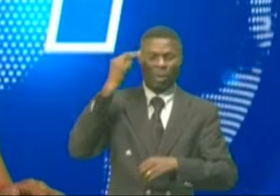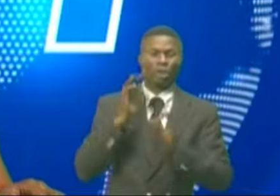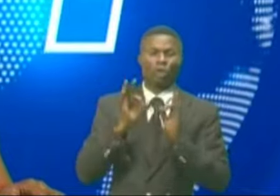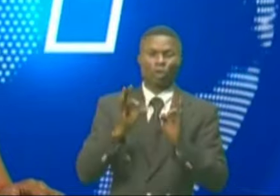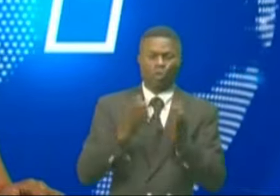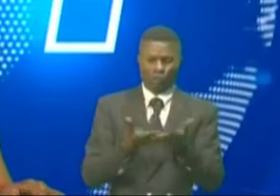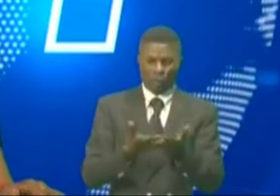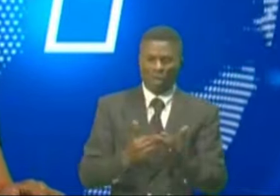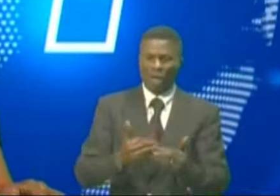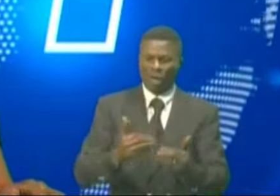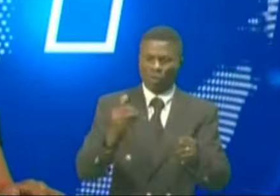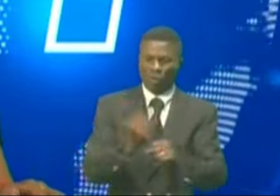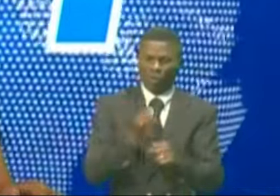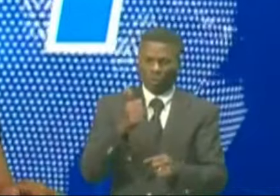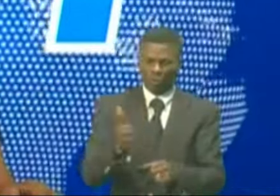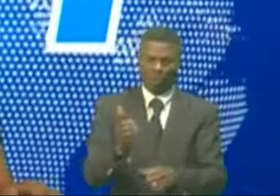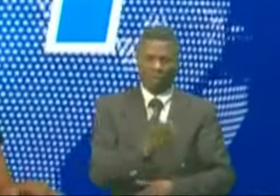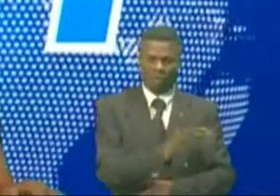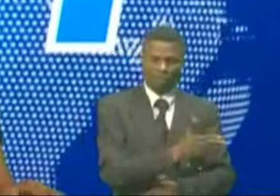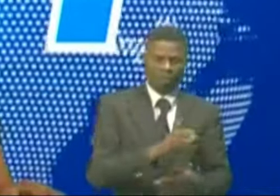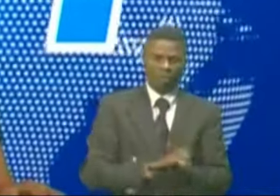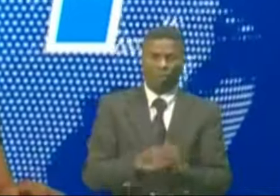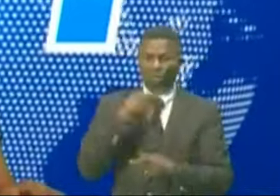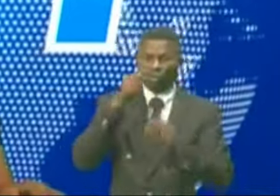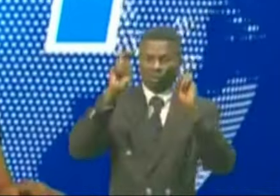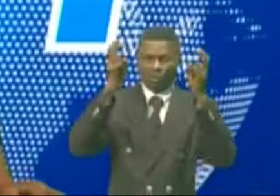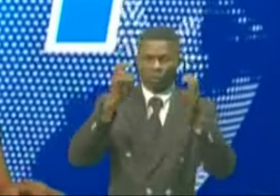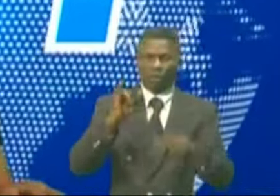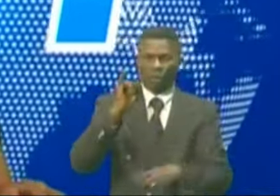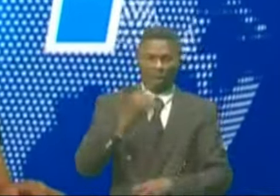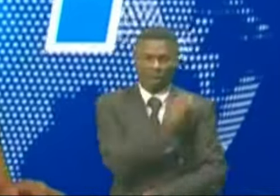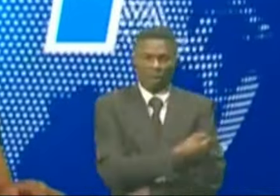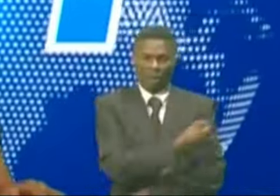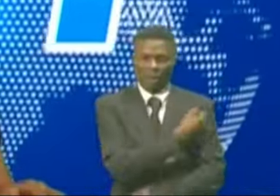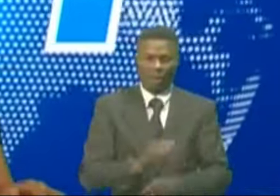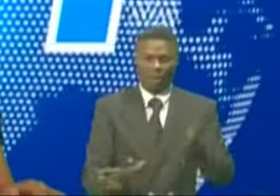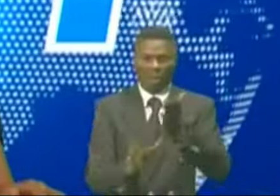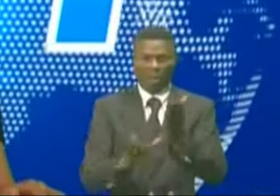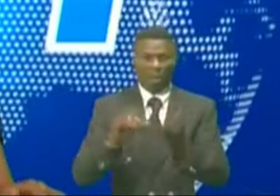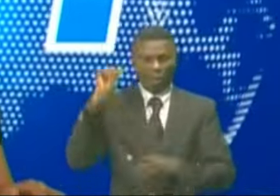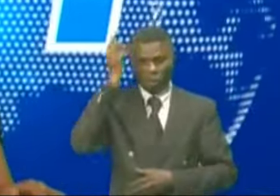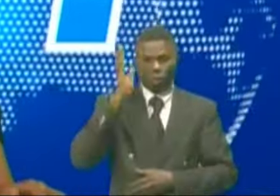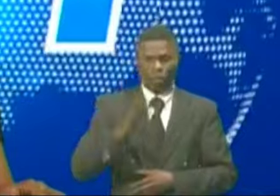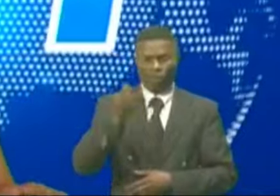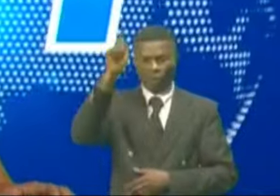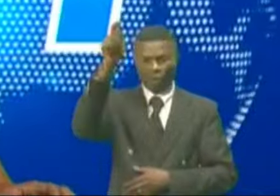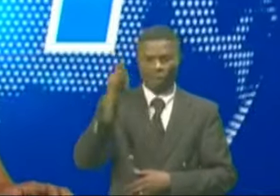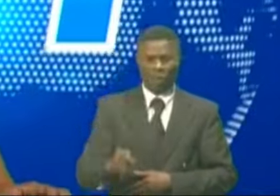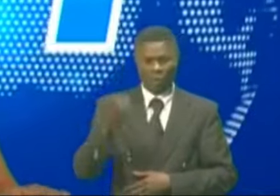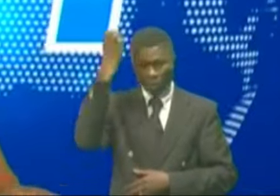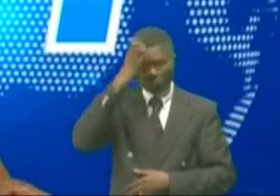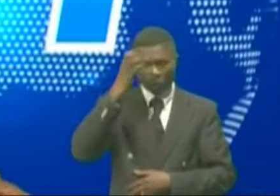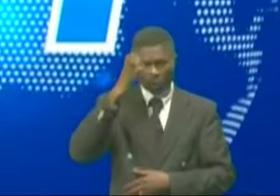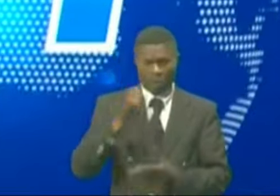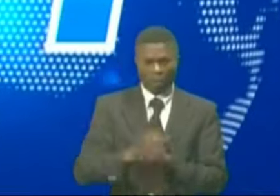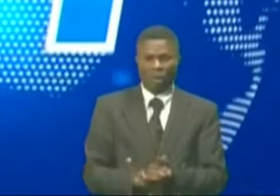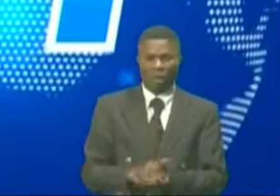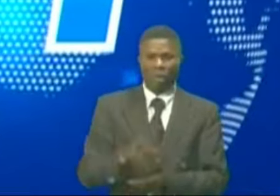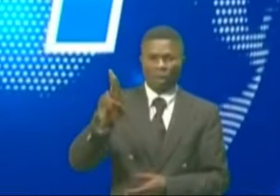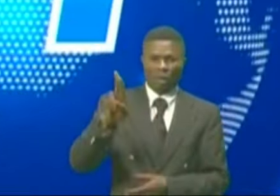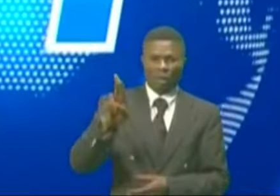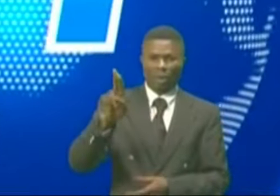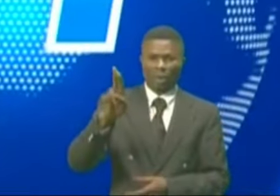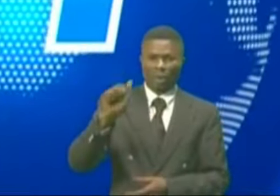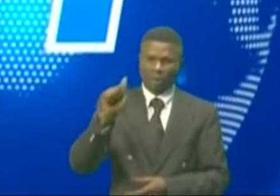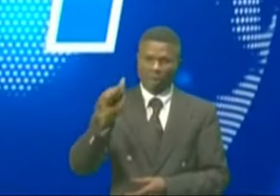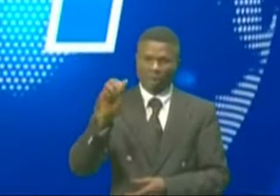gouvernementale. J'en parlais dans les titres. En Ituri, le vice-gouverneur militaire, le général Rams Chaloué a lancé